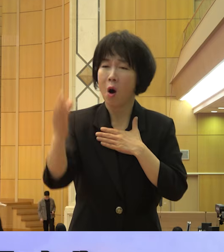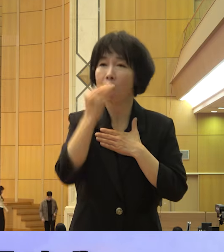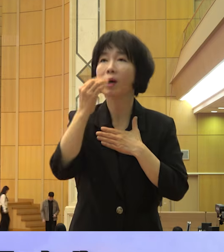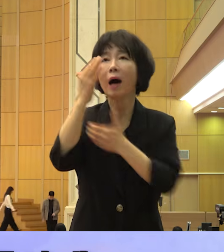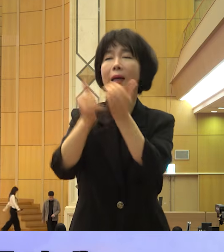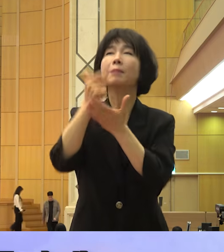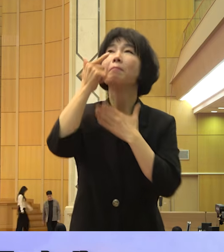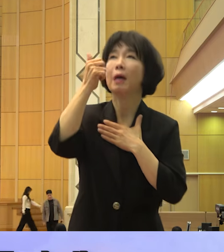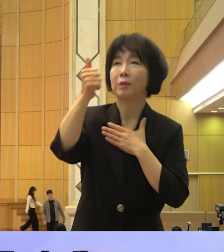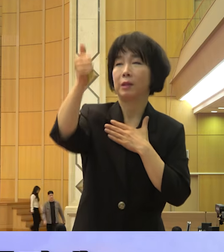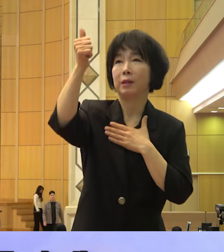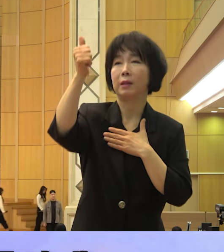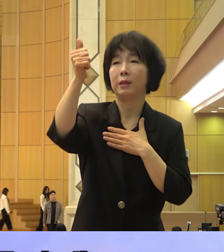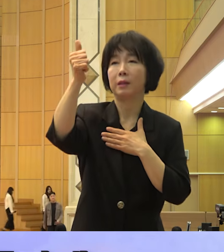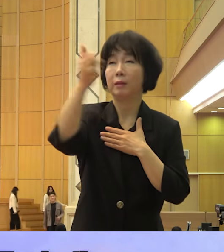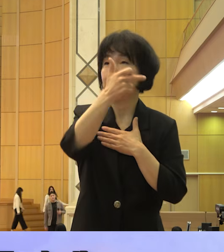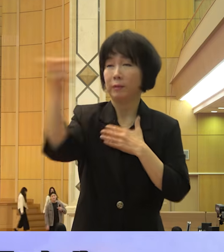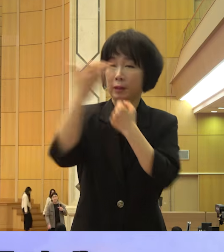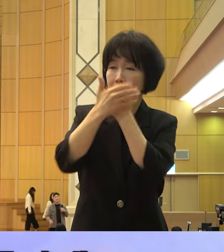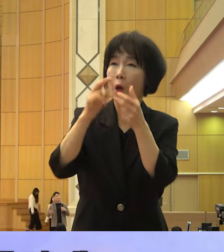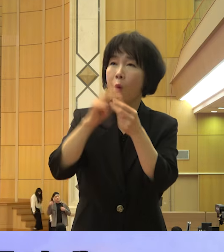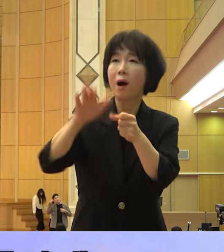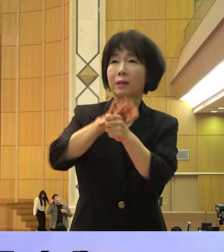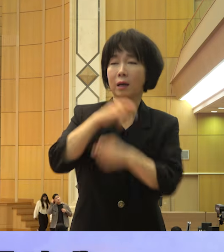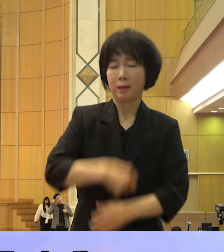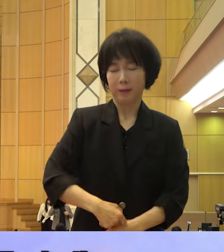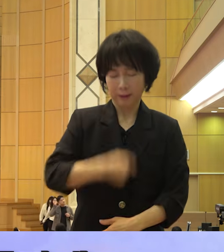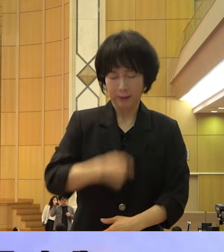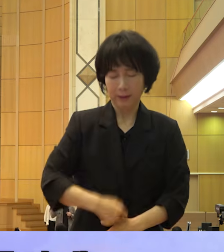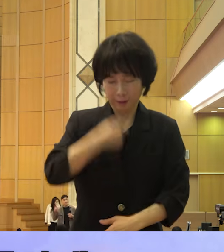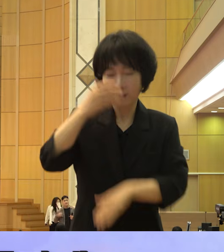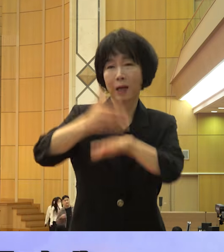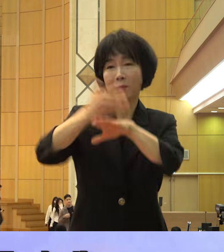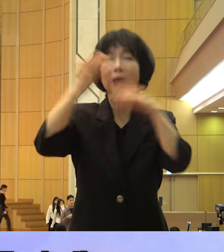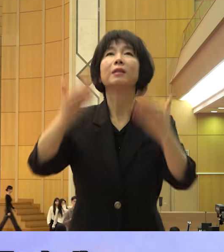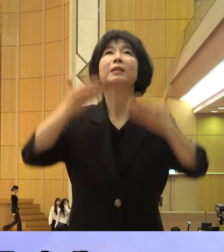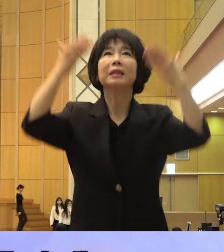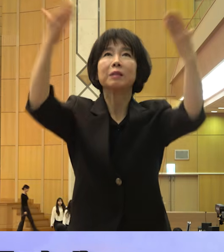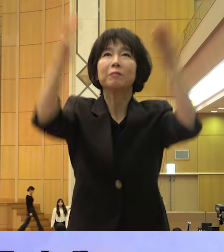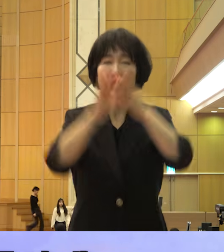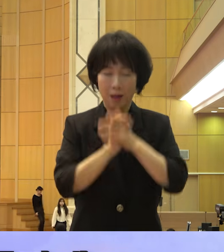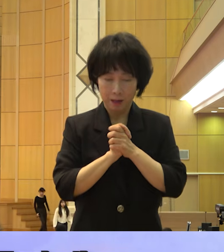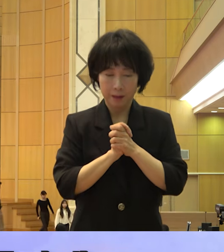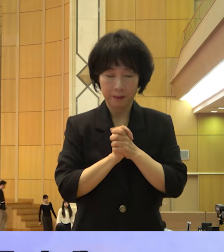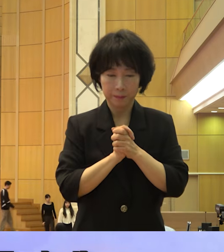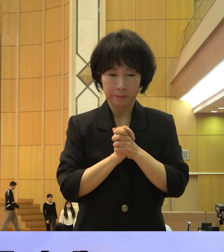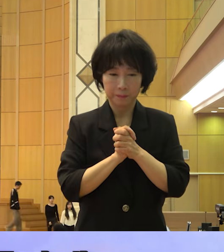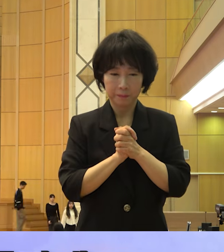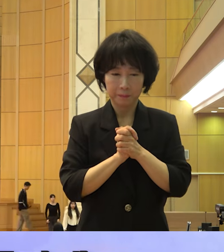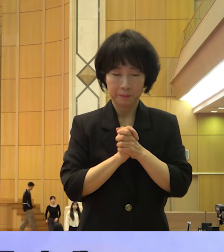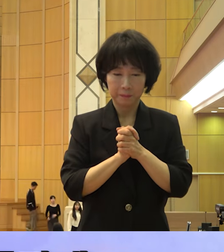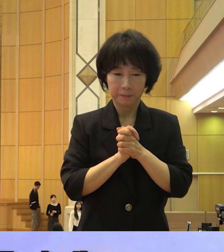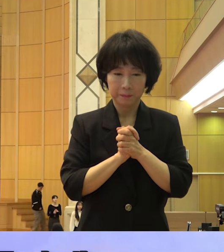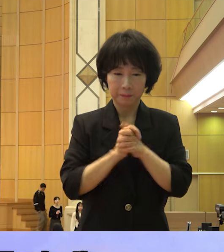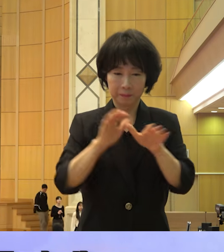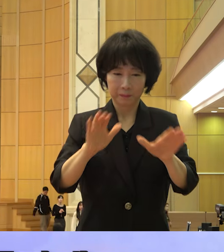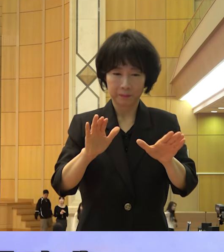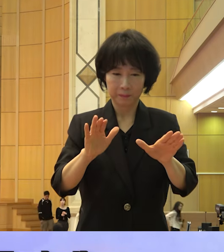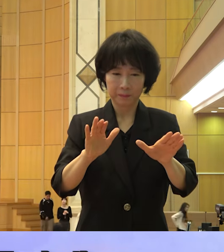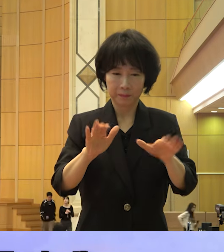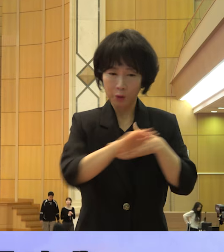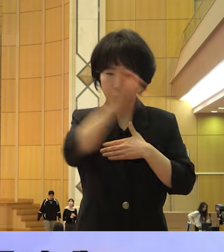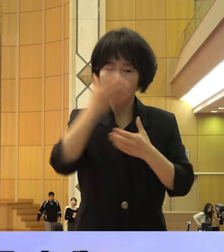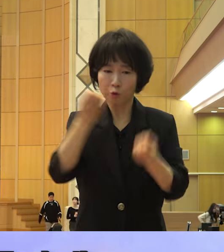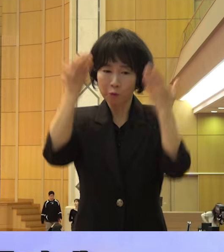거룩하신 하나님 아버지, 그 크신 은혜와 사랑을 진심으로 감사를 드리나이다. 오늘은